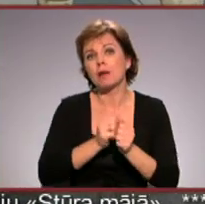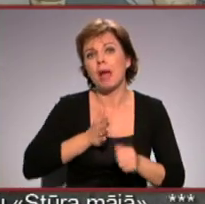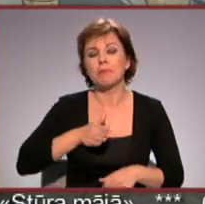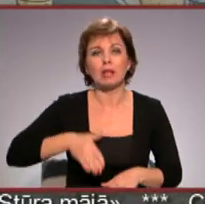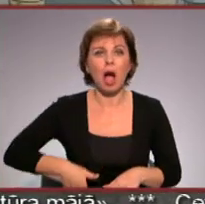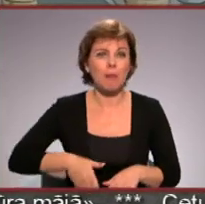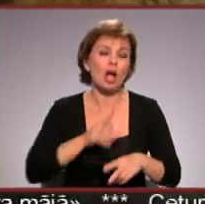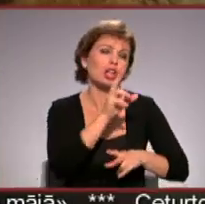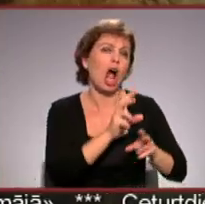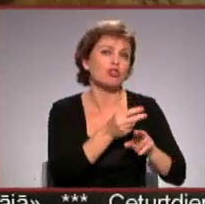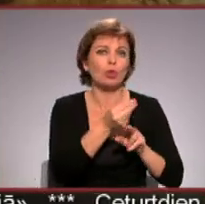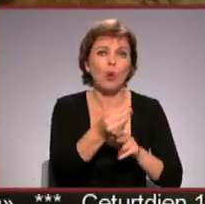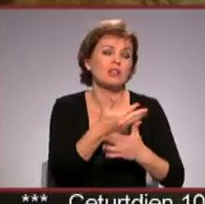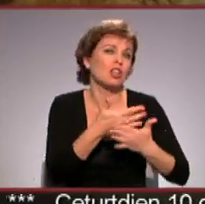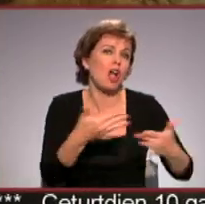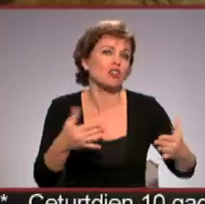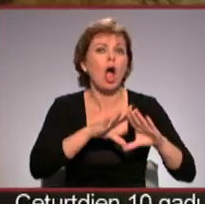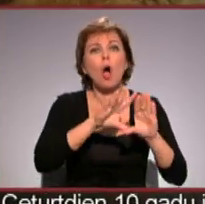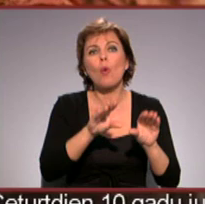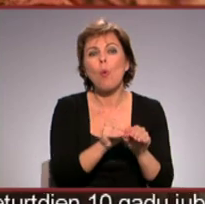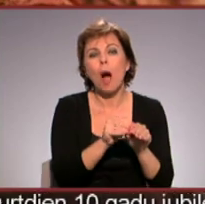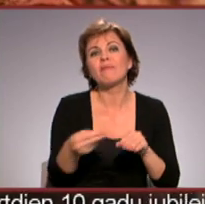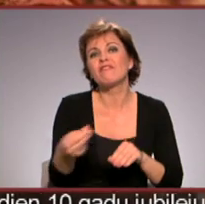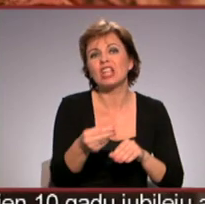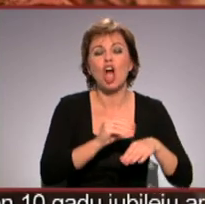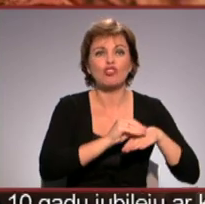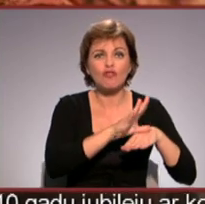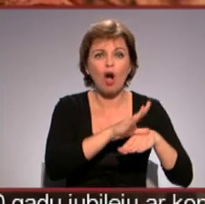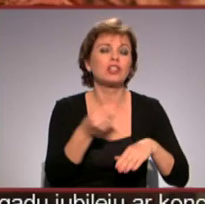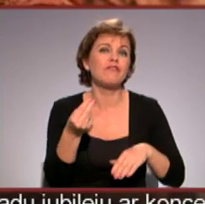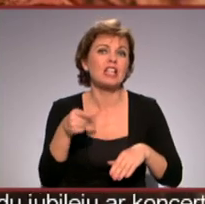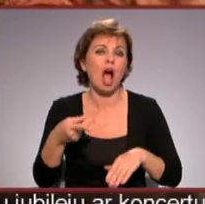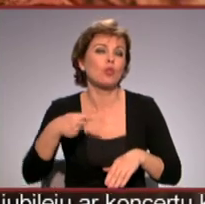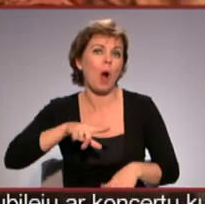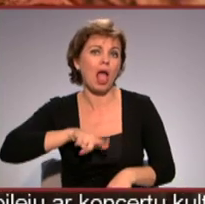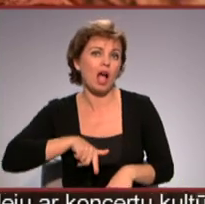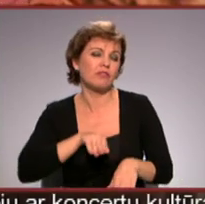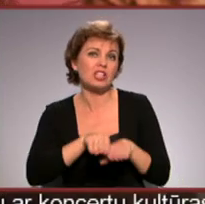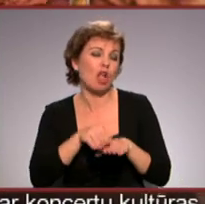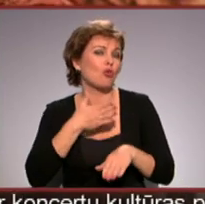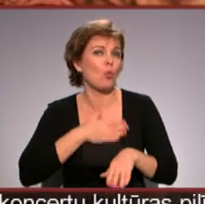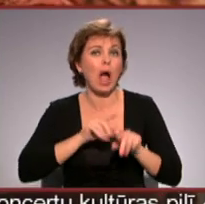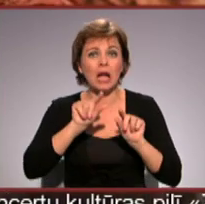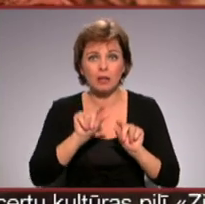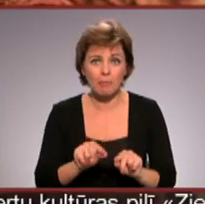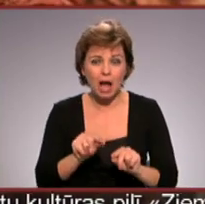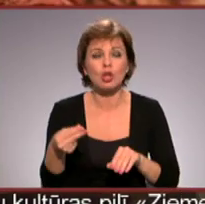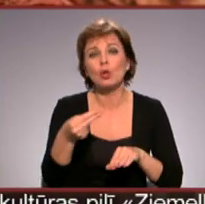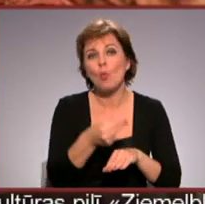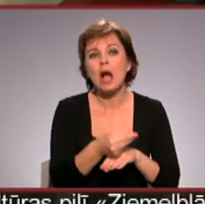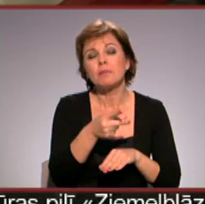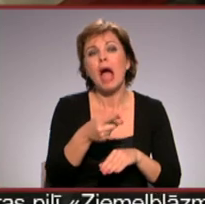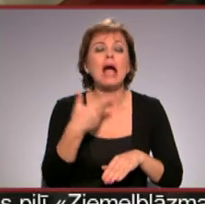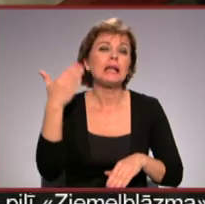ražošanas izmaksas nosedz dažādu kopfinansēšanas fondu. Filmas finansiālā puse no Latvijas ir salīdzinoši maza un nosedz izmaksas